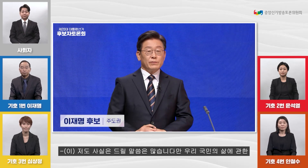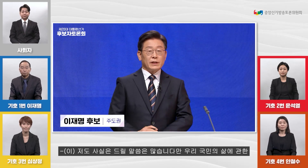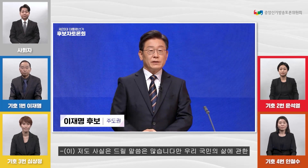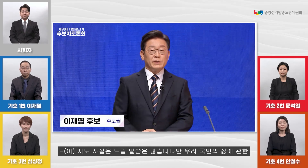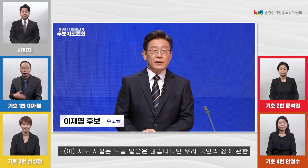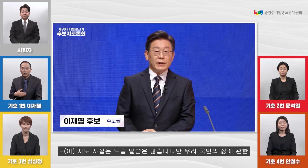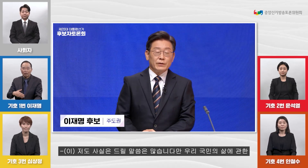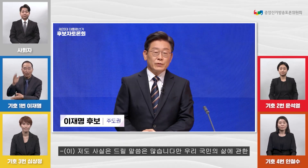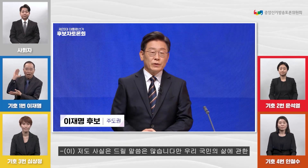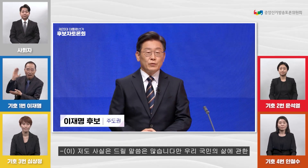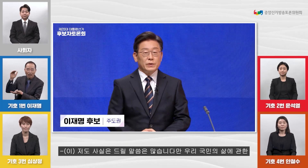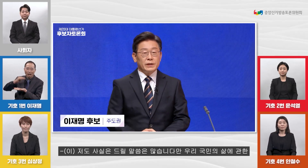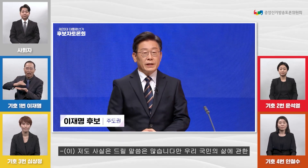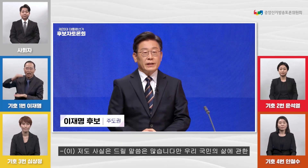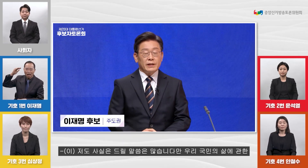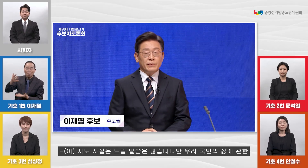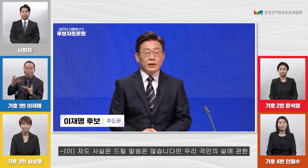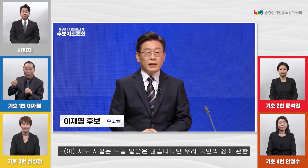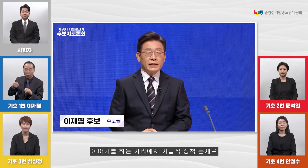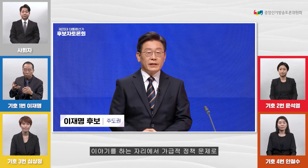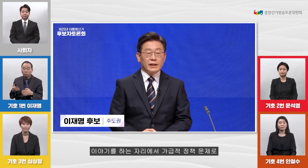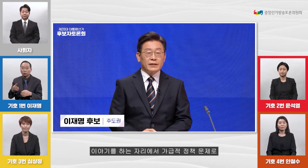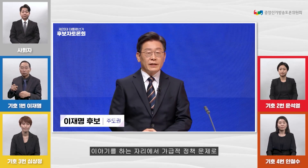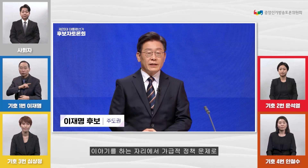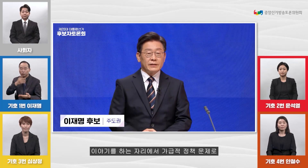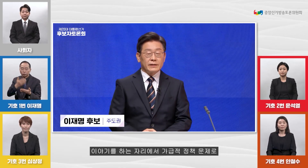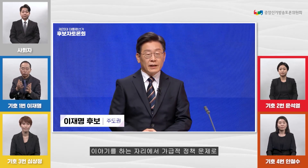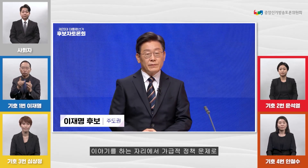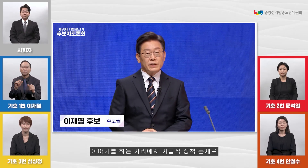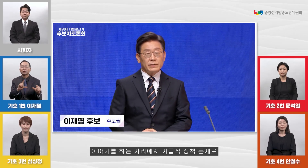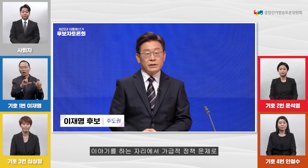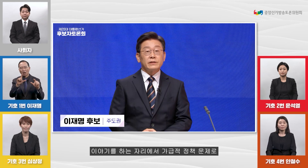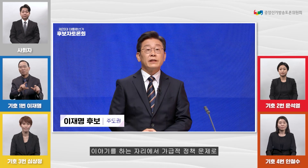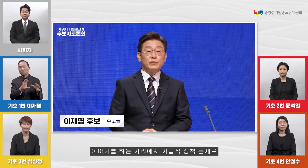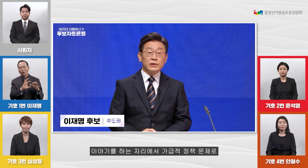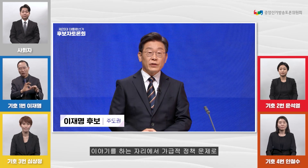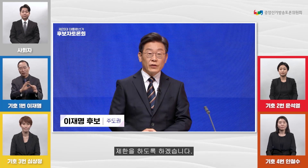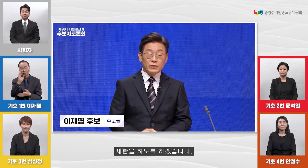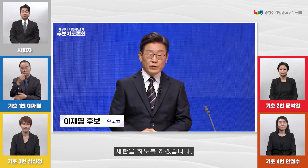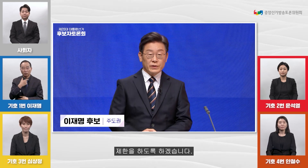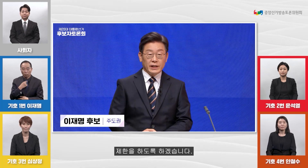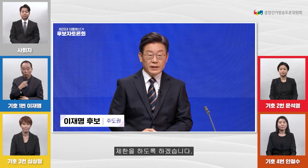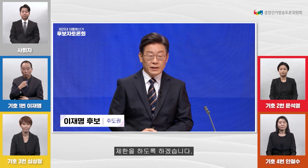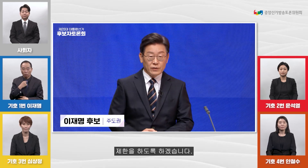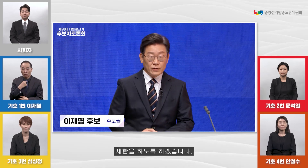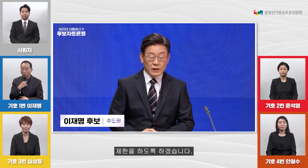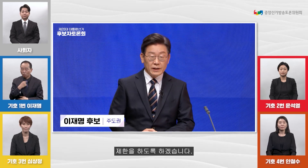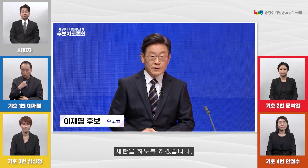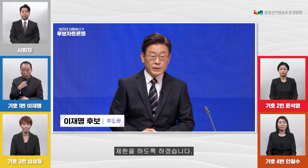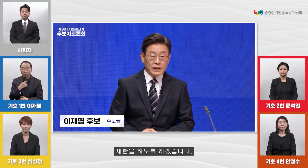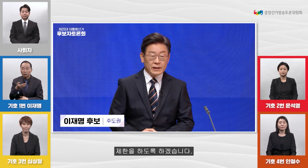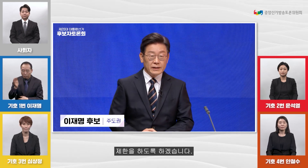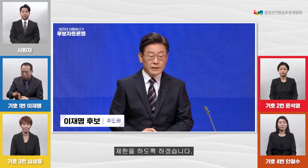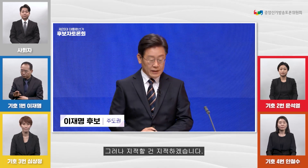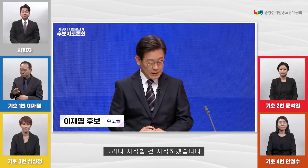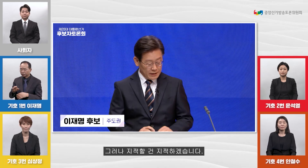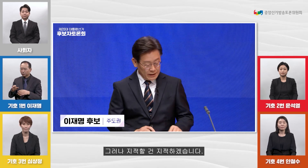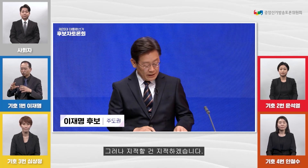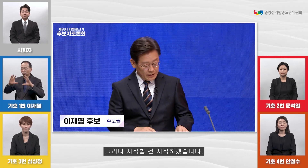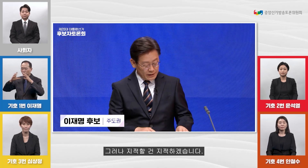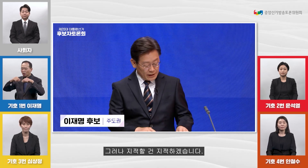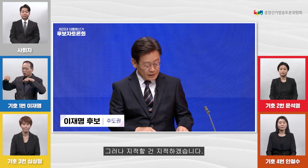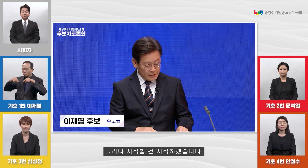드릴 말씀은 많습니다만 우리 국민들의 삶에 관한 얘기를 하는 자리에서 가급적 정책 문제로 좀 제안을 하도록 하겠습니다.